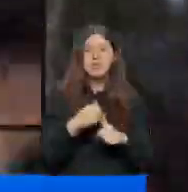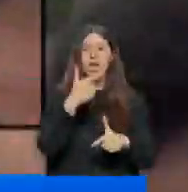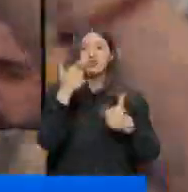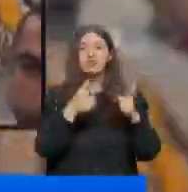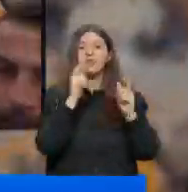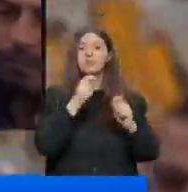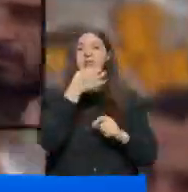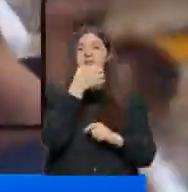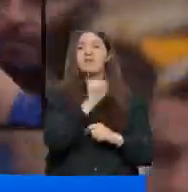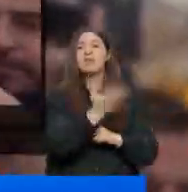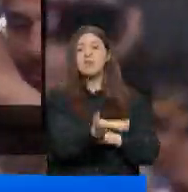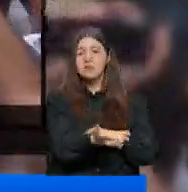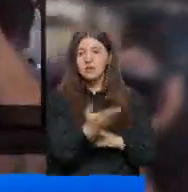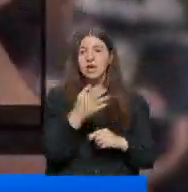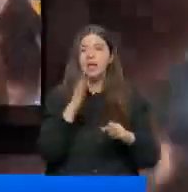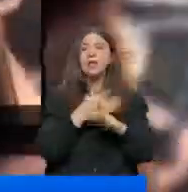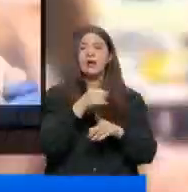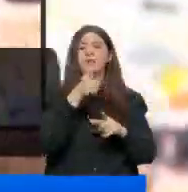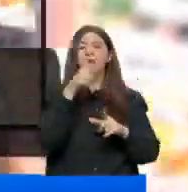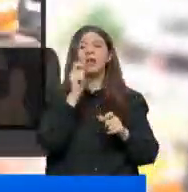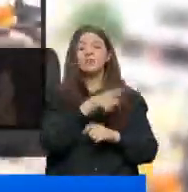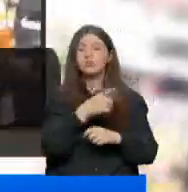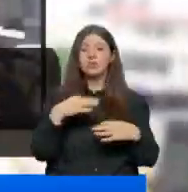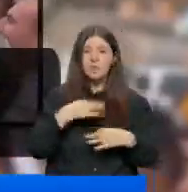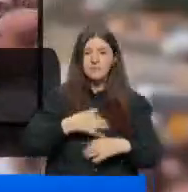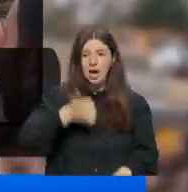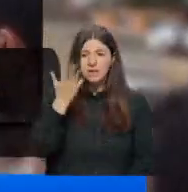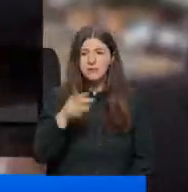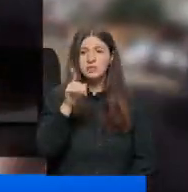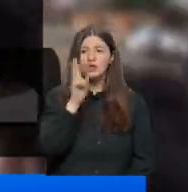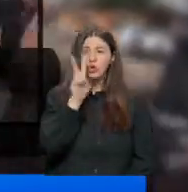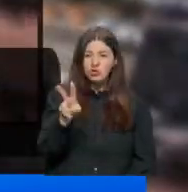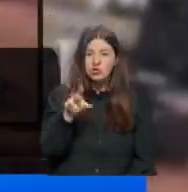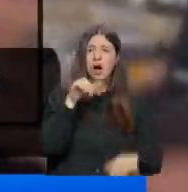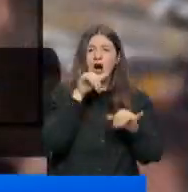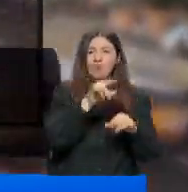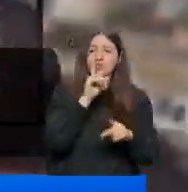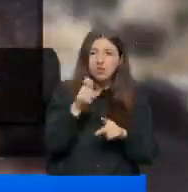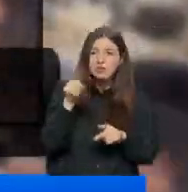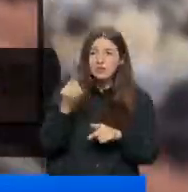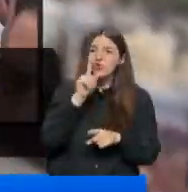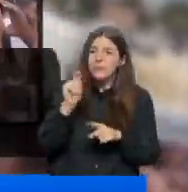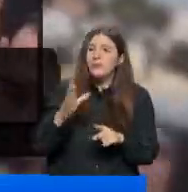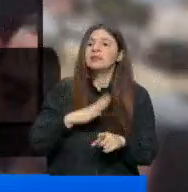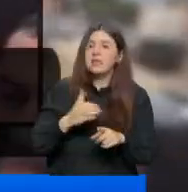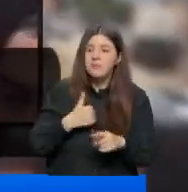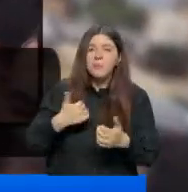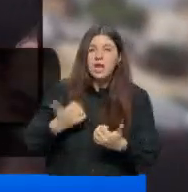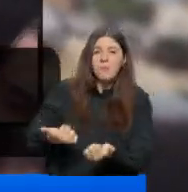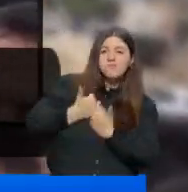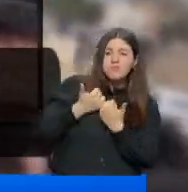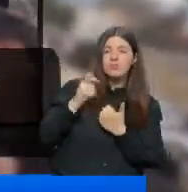çekim yapılmasına izin verilmedi. Niye orada bağırıyorsun? Sayın Bakanım, sizi de görünce aynı soruyu size sormak